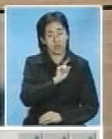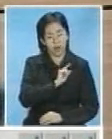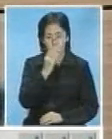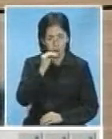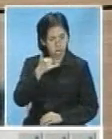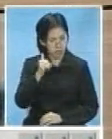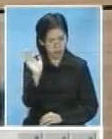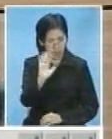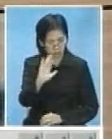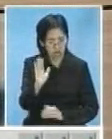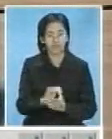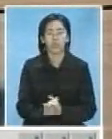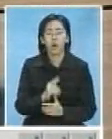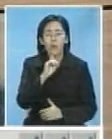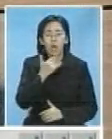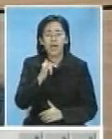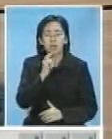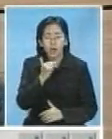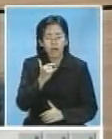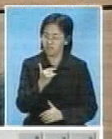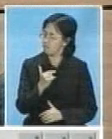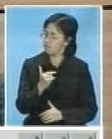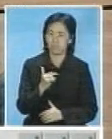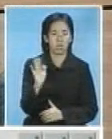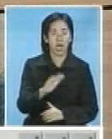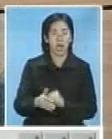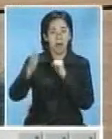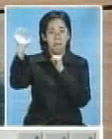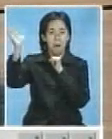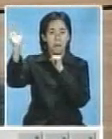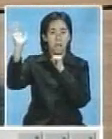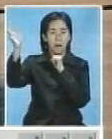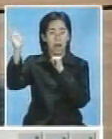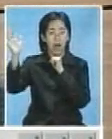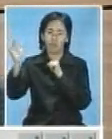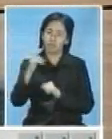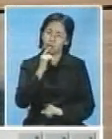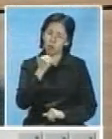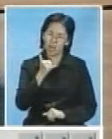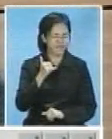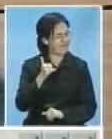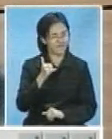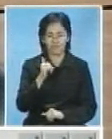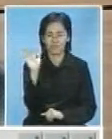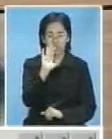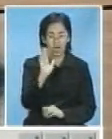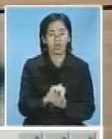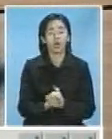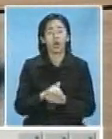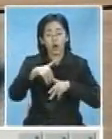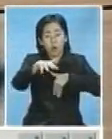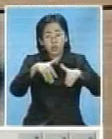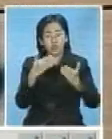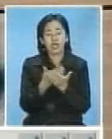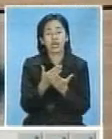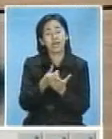เล่นไม่ได้แล้วพูดเล่นได้ยังไงคะพูดบนเวทีปราศัยเพราะฉะนั้นในเมื่อประชาชนเสียภาษีทุก